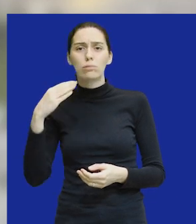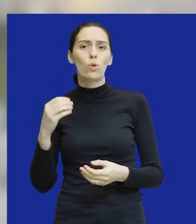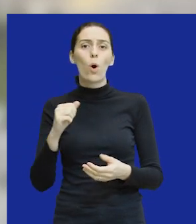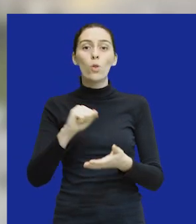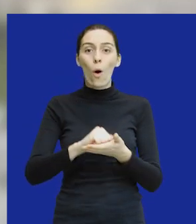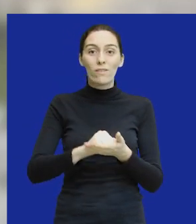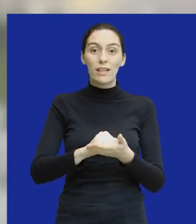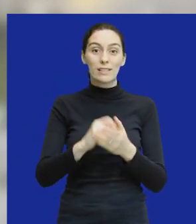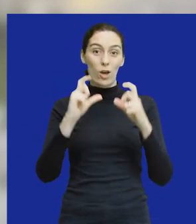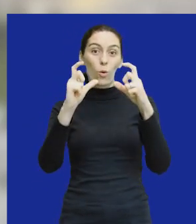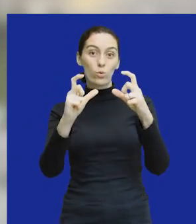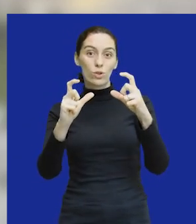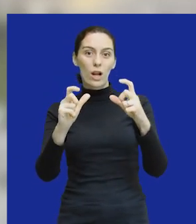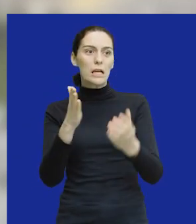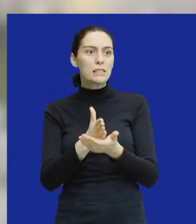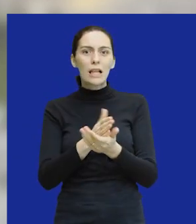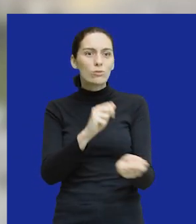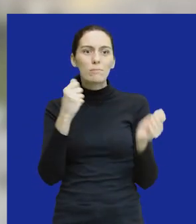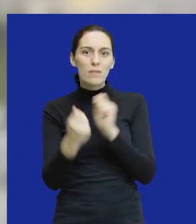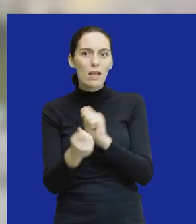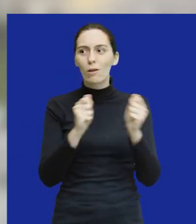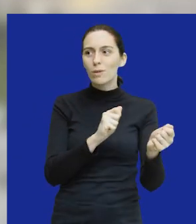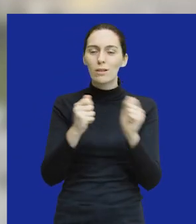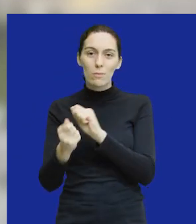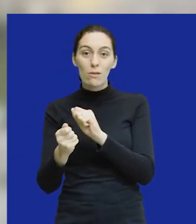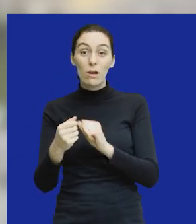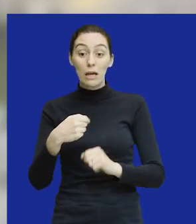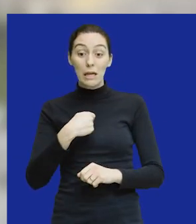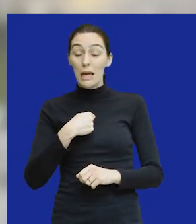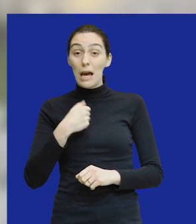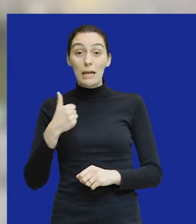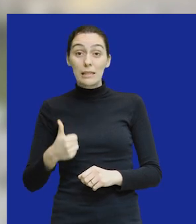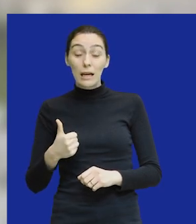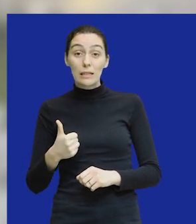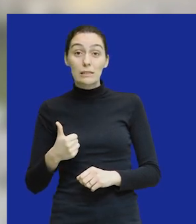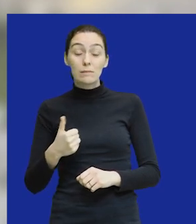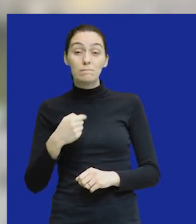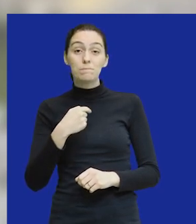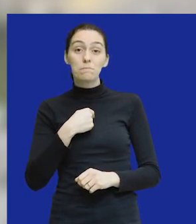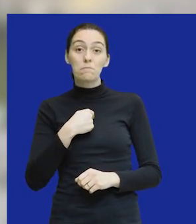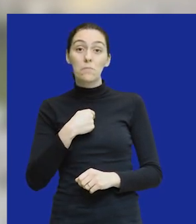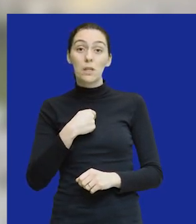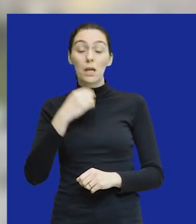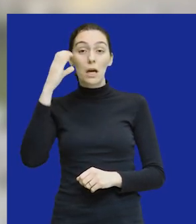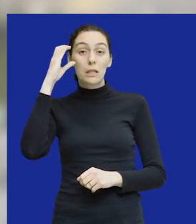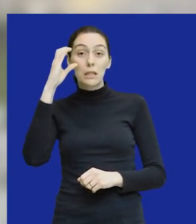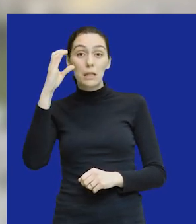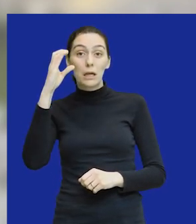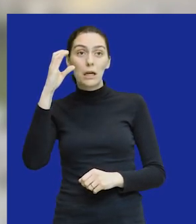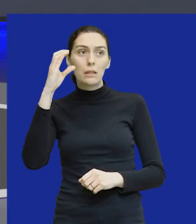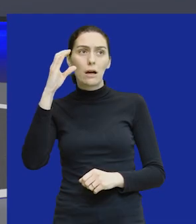hrpu novinarskih uzora i više. I oni su stalno se mijenjaju. Ja i dan danas, ja